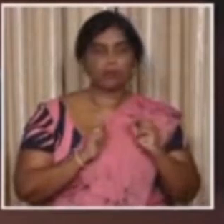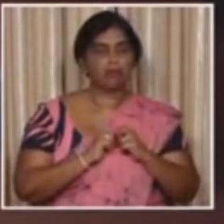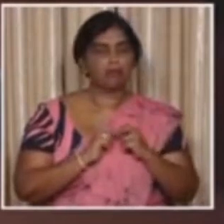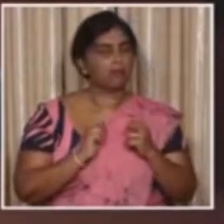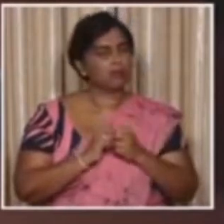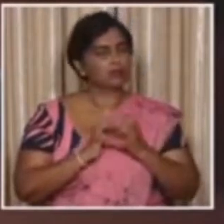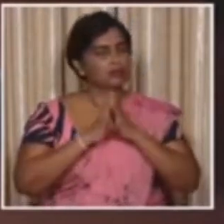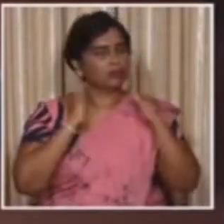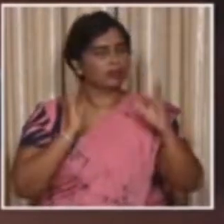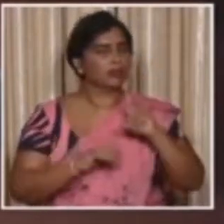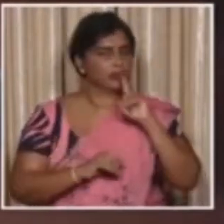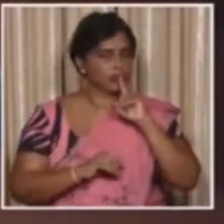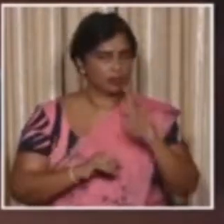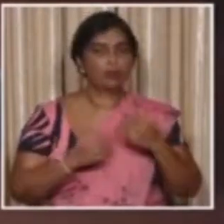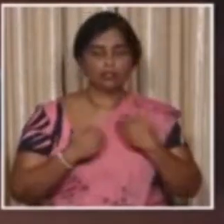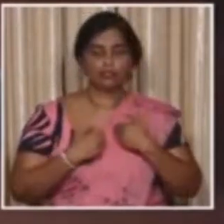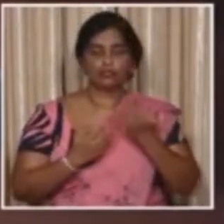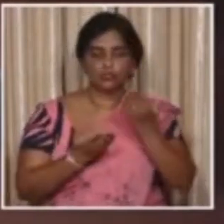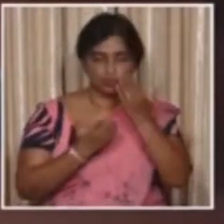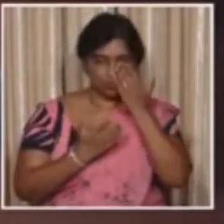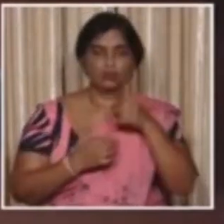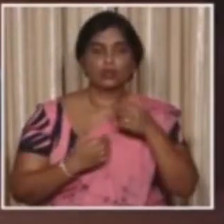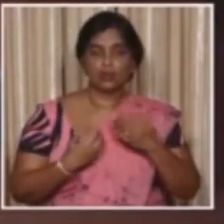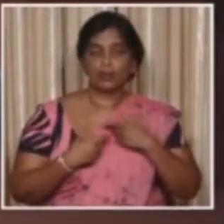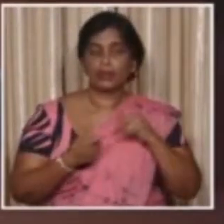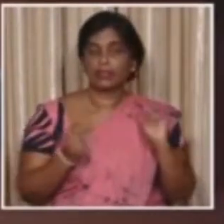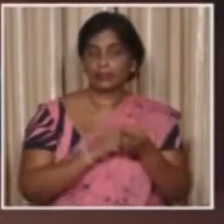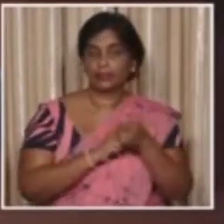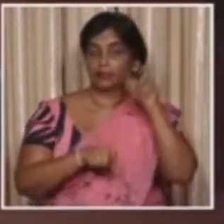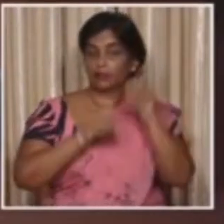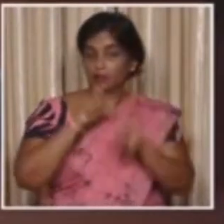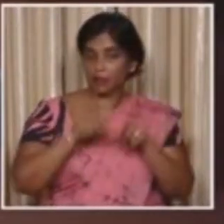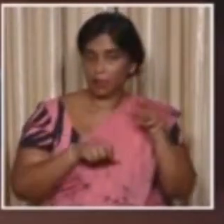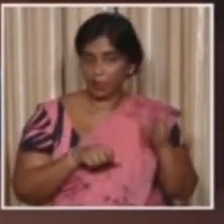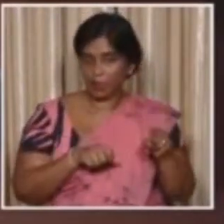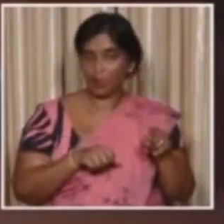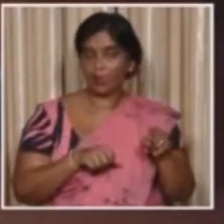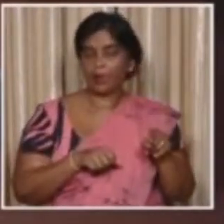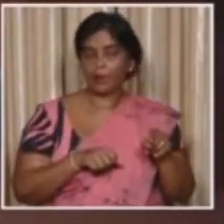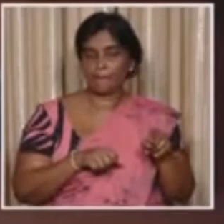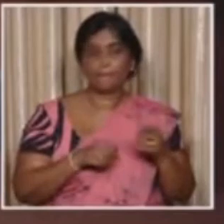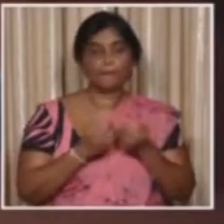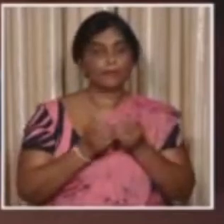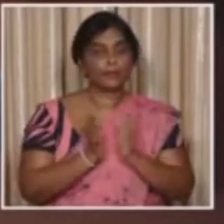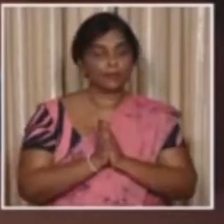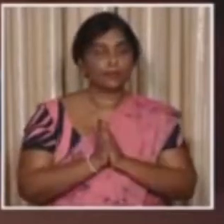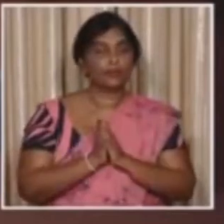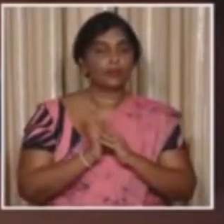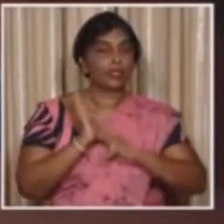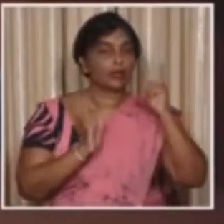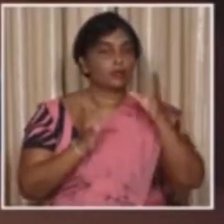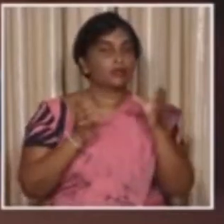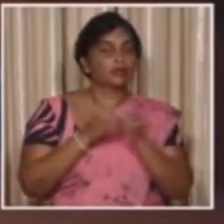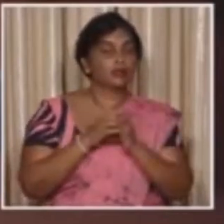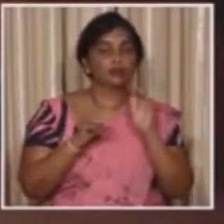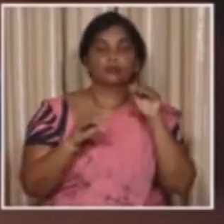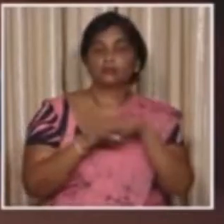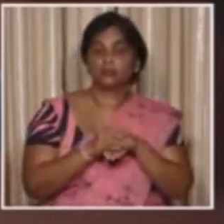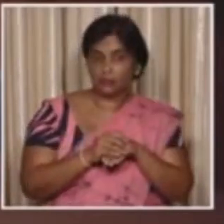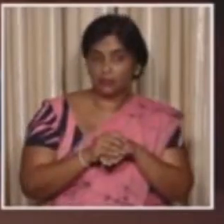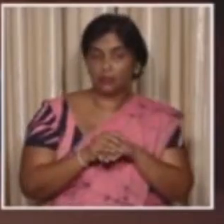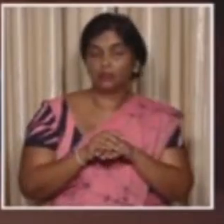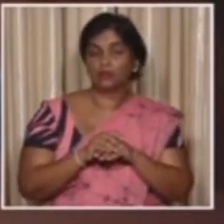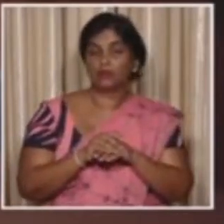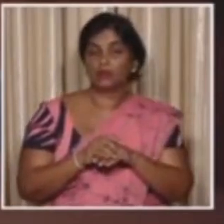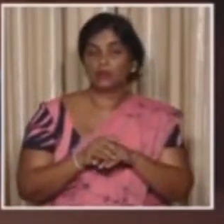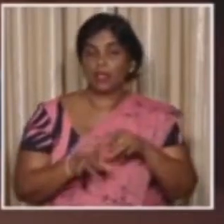api athivenakan kiyala thiyena. Mokada api dakka ape cricket kridakayanta tamange jathika kandayam niyojanaya karanawa yai kiyana